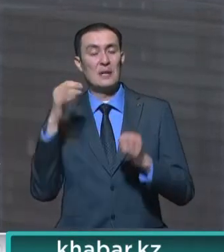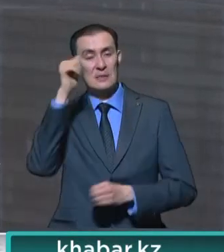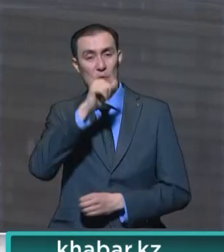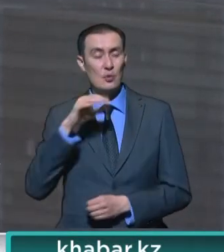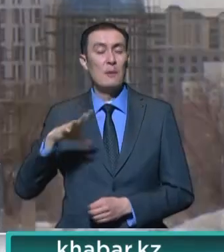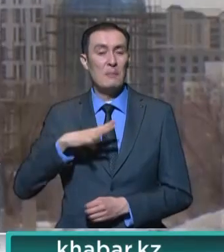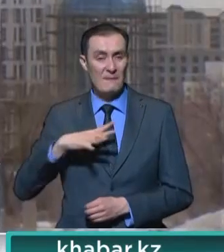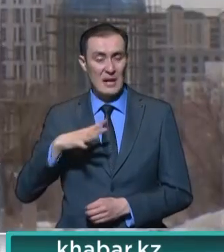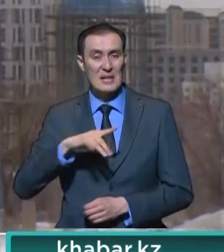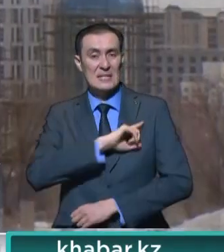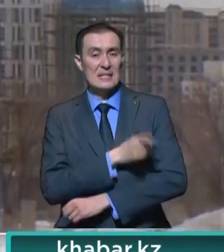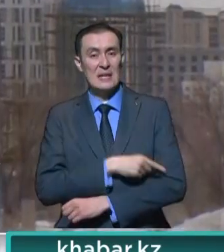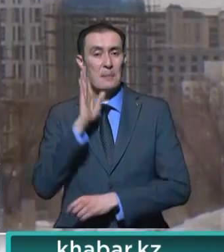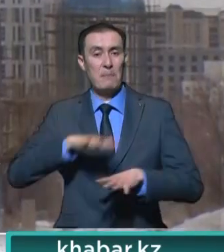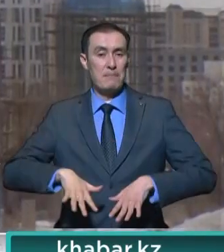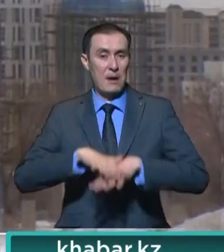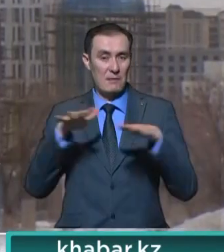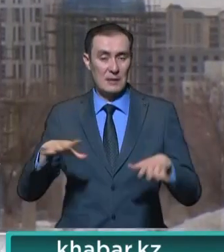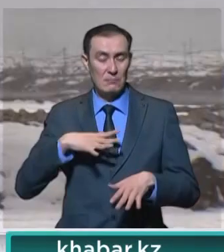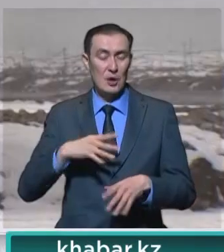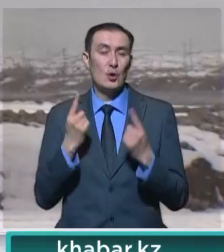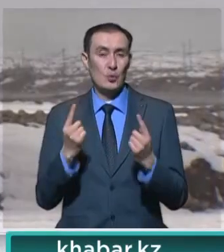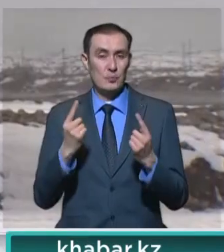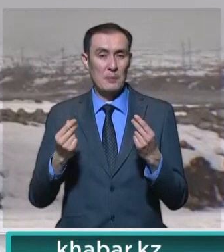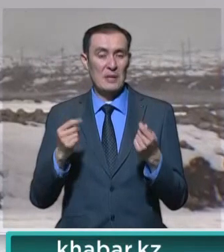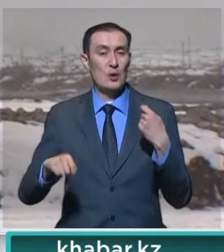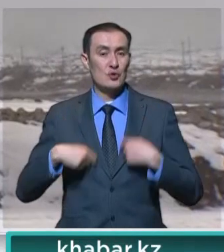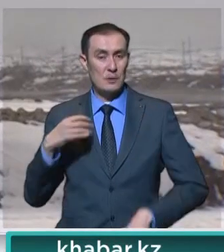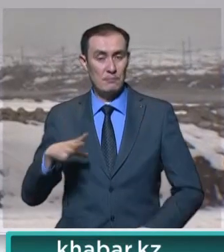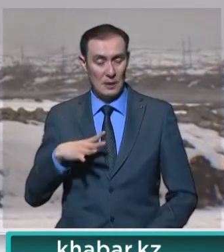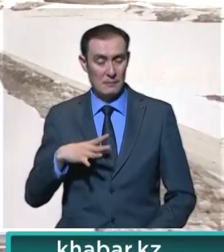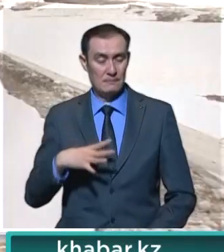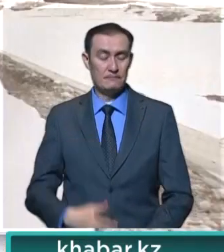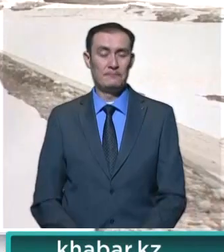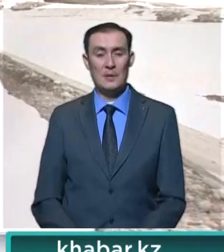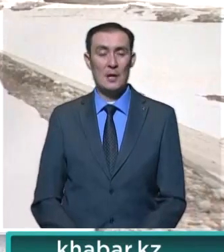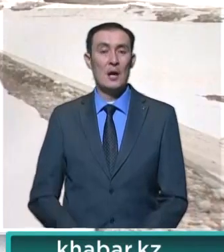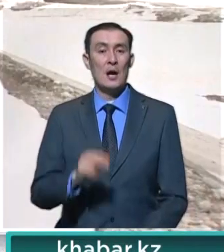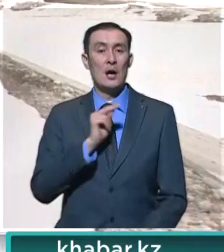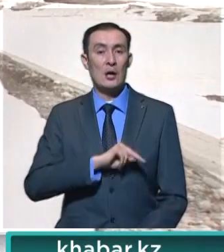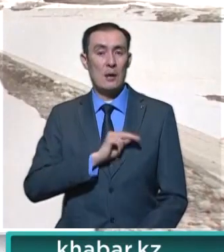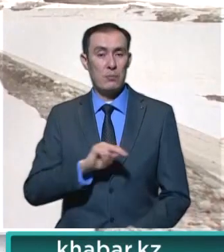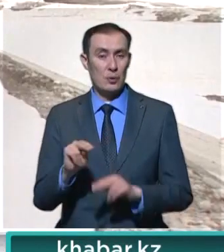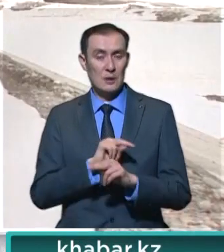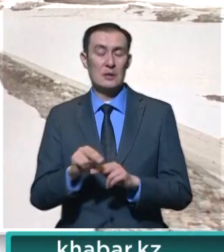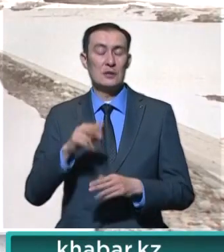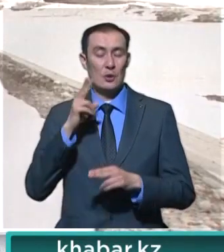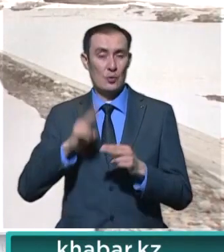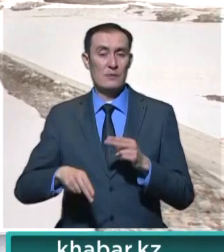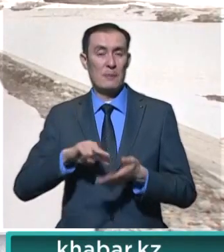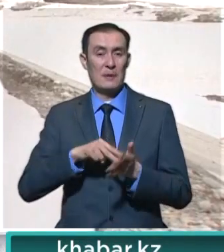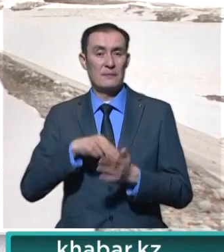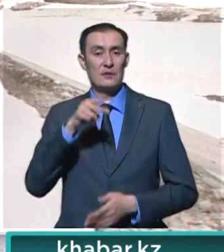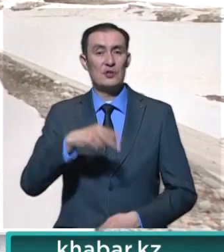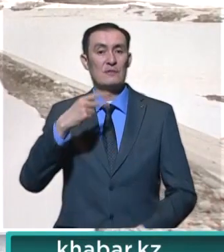годах здесь уже случались сильные паводки. Они причинили достаточно большой материальный ущерб. Работы завершатся по плану в